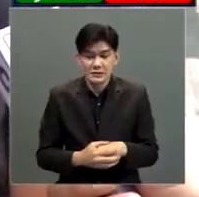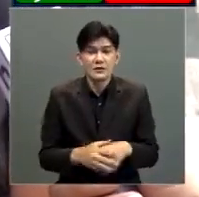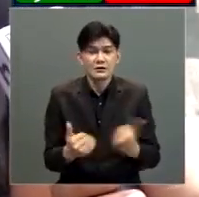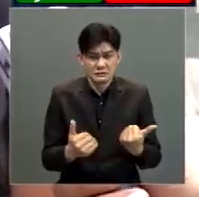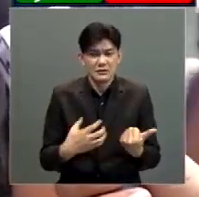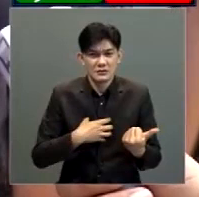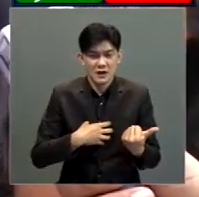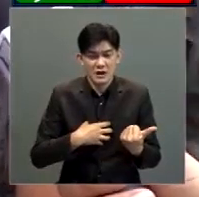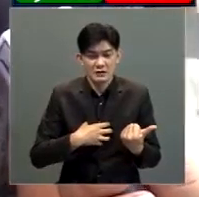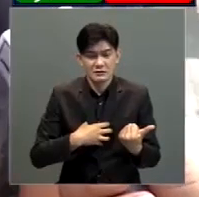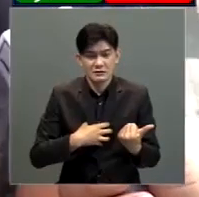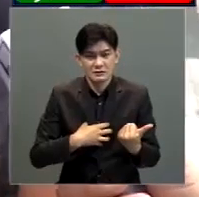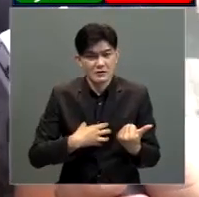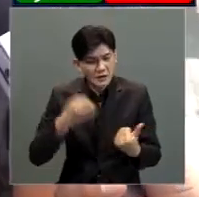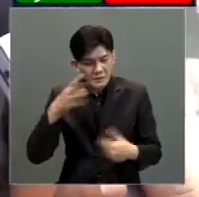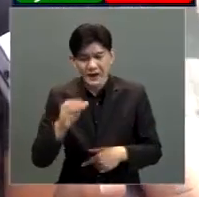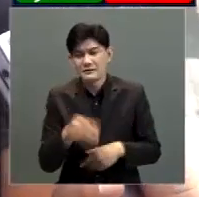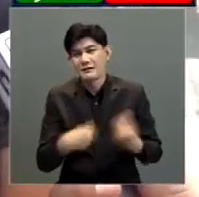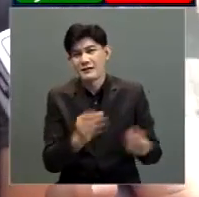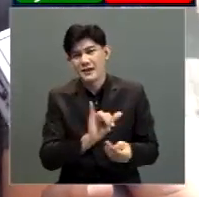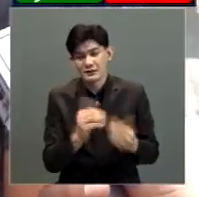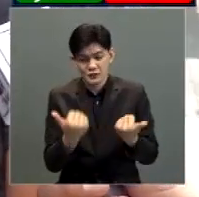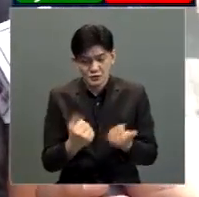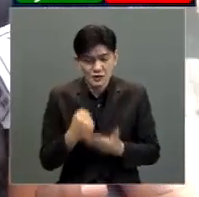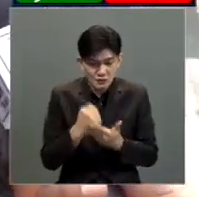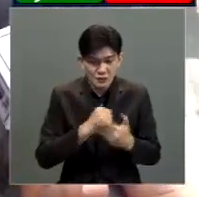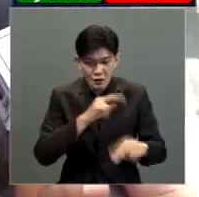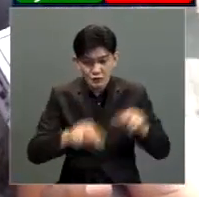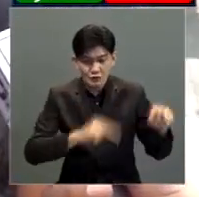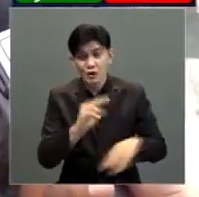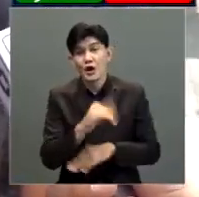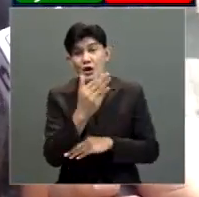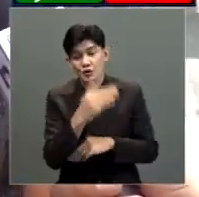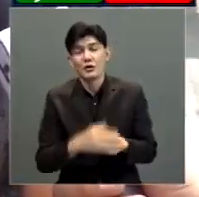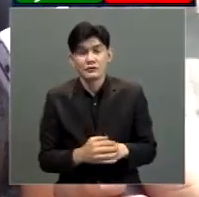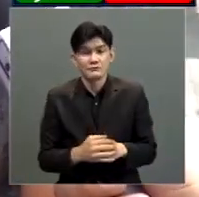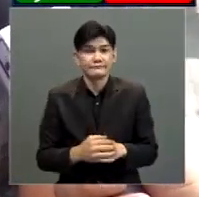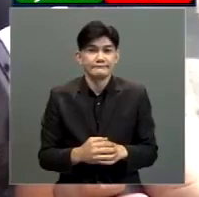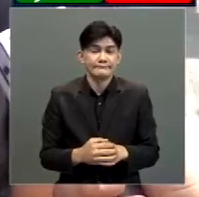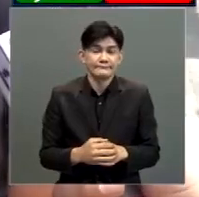มาเสียเข้าไปอะฮะก็เลยพยายามที่จะให้มันอยู่รอด